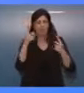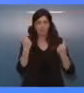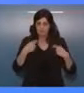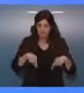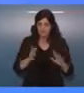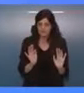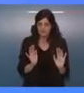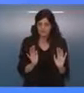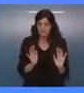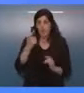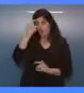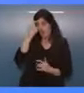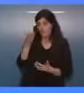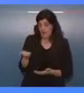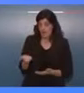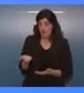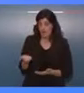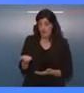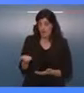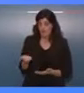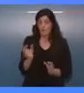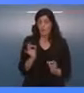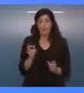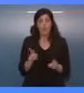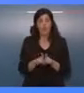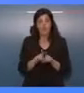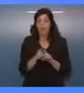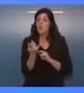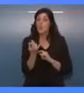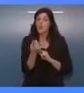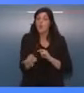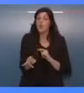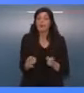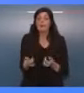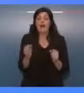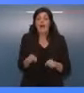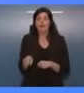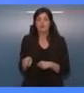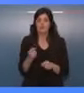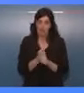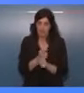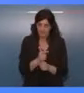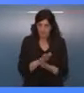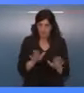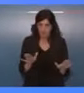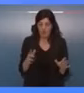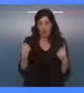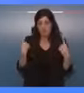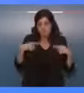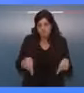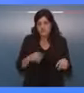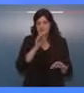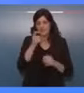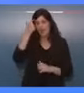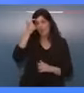eccetera un governo con ultimatum non lavora a quel punto il governo perde il suo